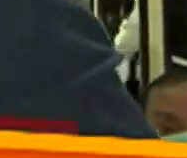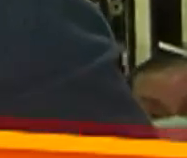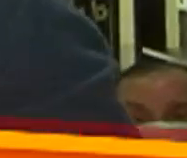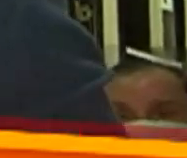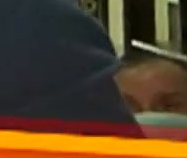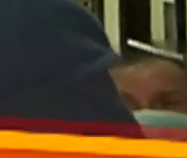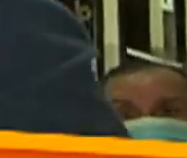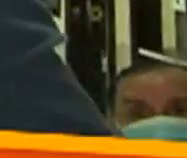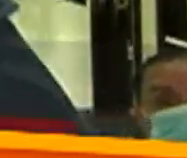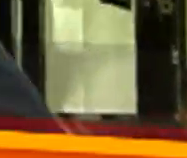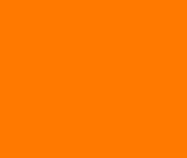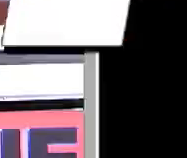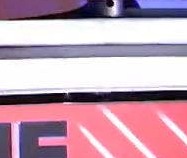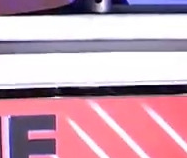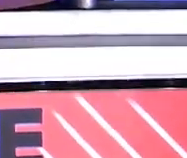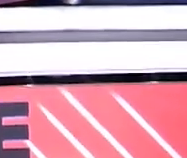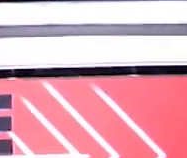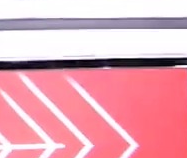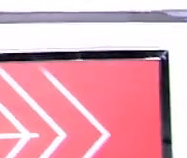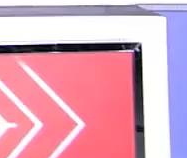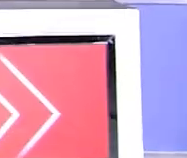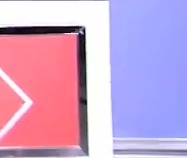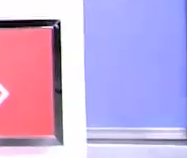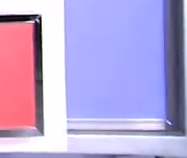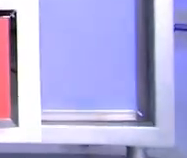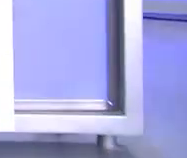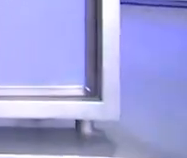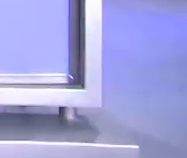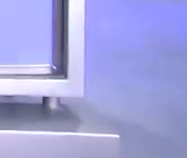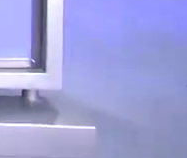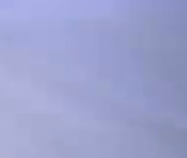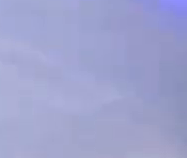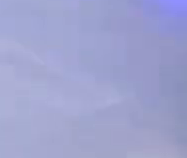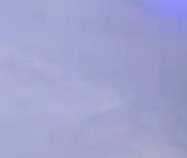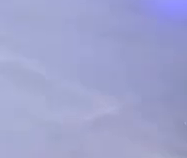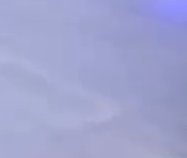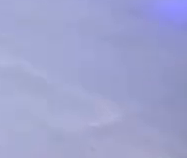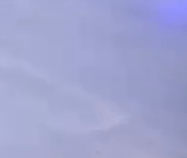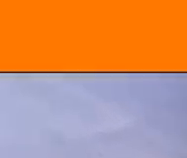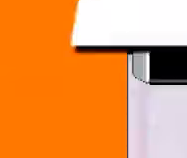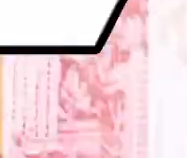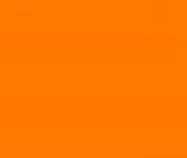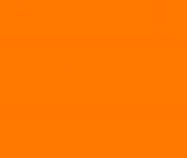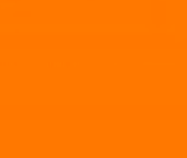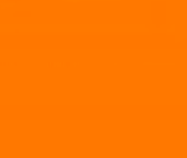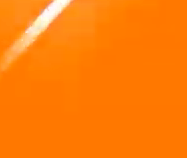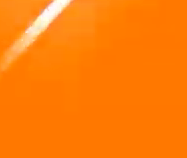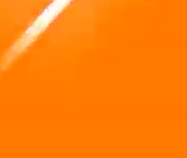mga akusasyon sa kanya. Tutok lang mga kapatid, magbabalik pa rin ang Frontline Pilipinas.